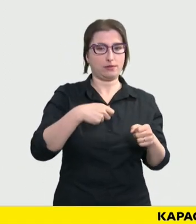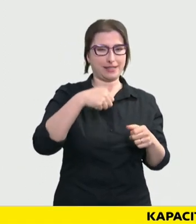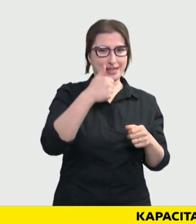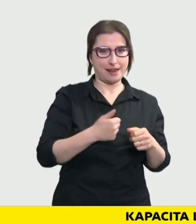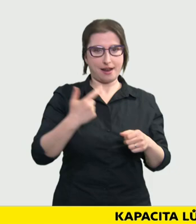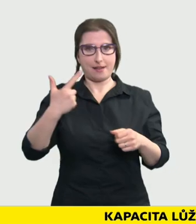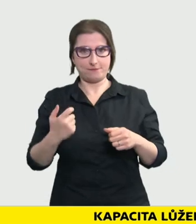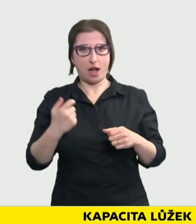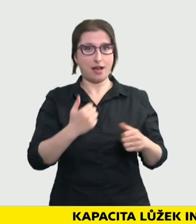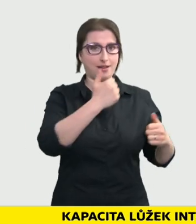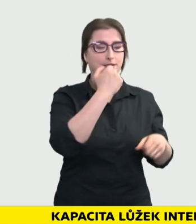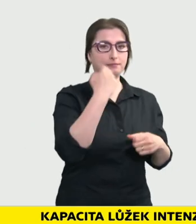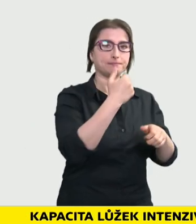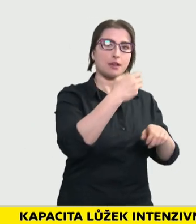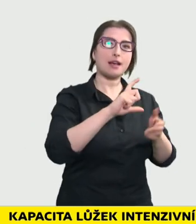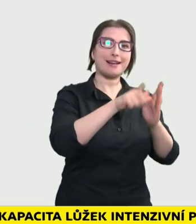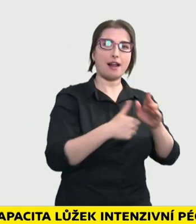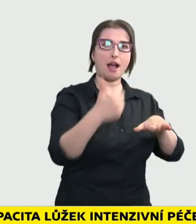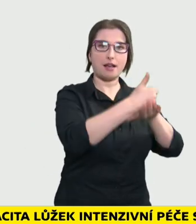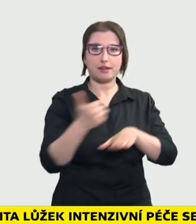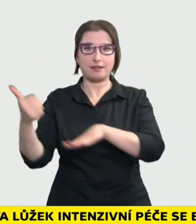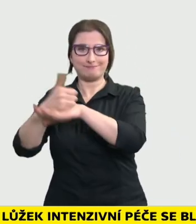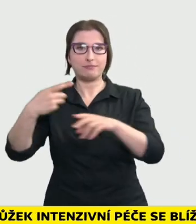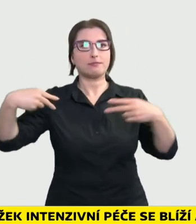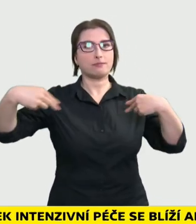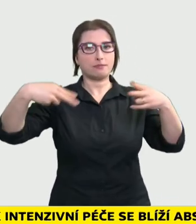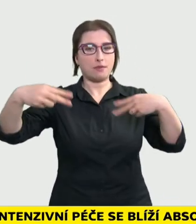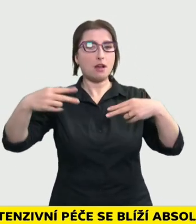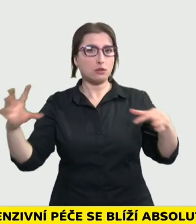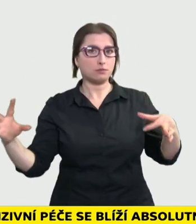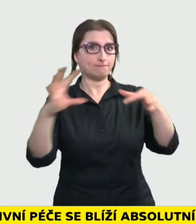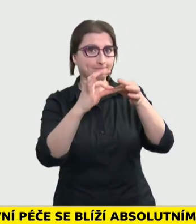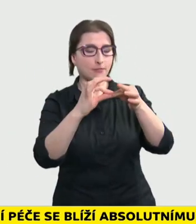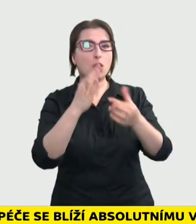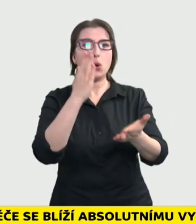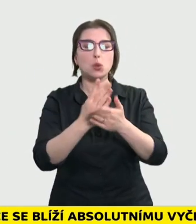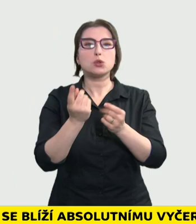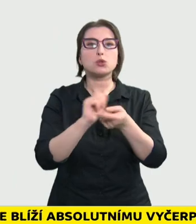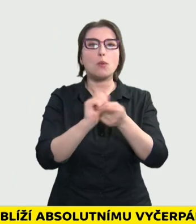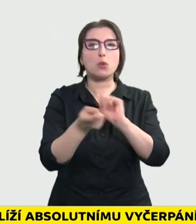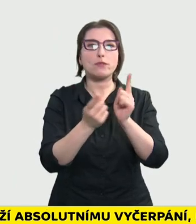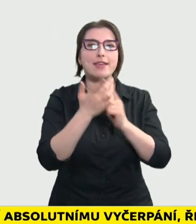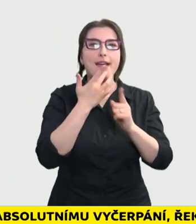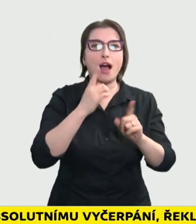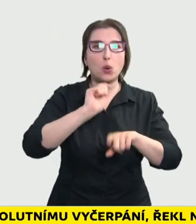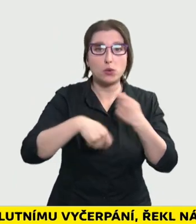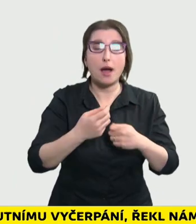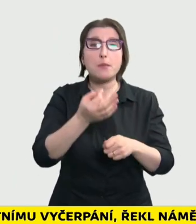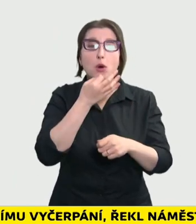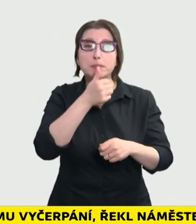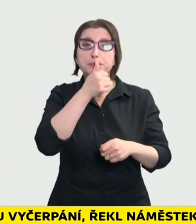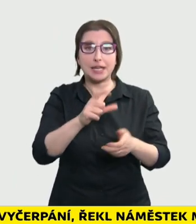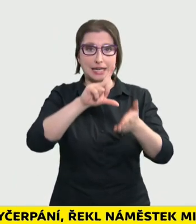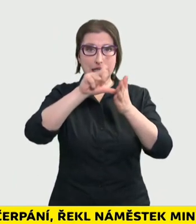základní informace a dohodnou se na režimu. Pokud je to uvnitř jednoho kraje, tak to není